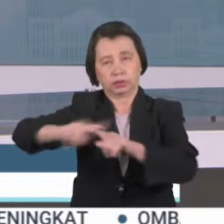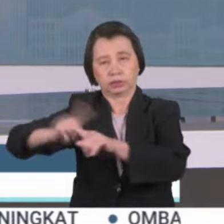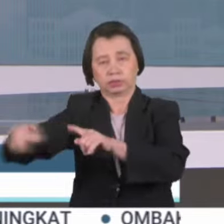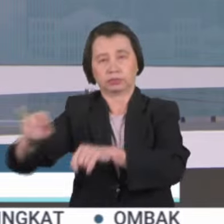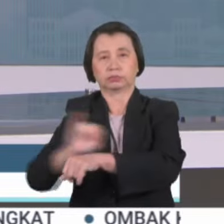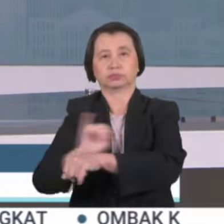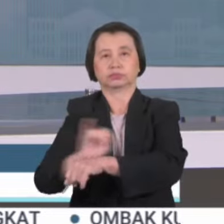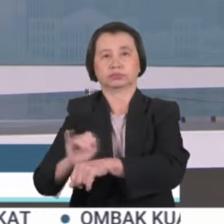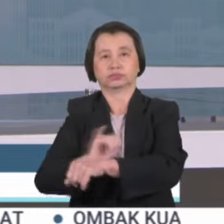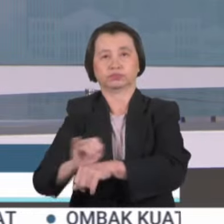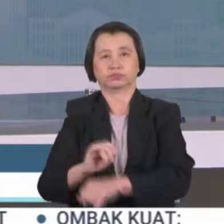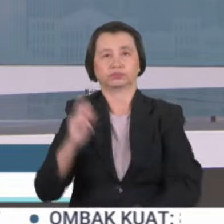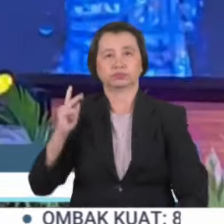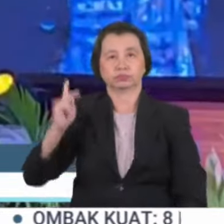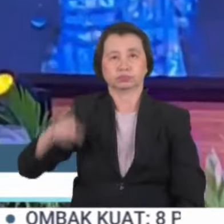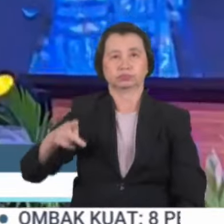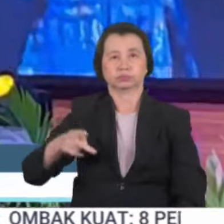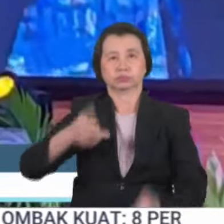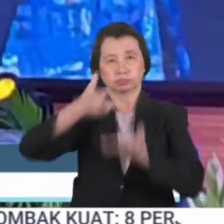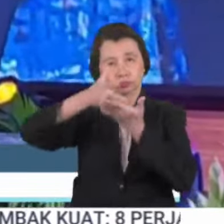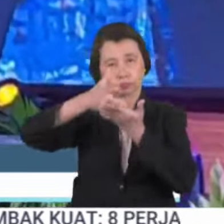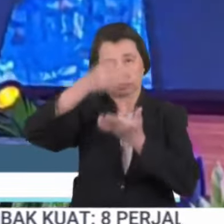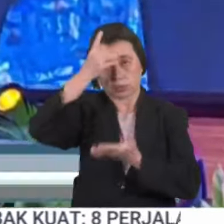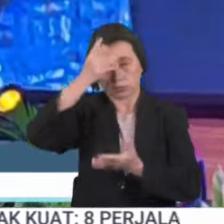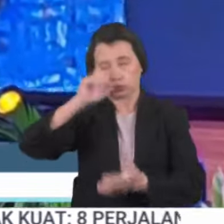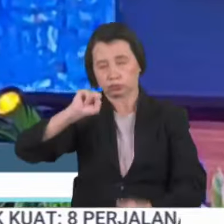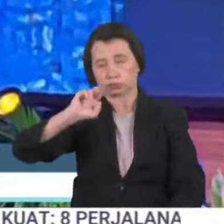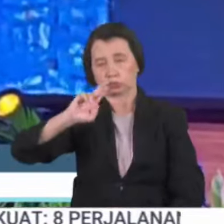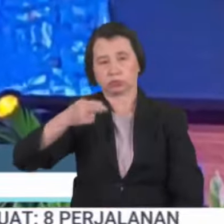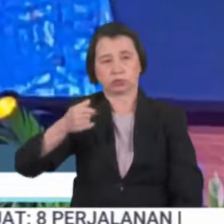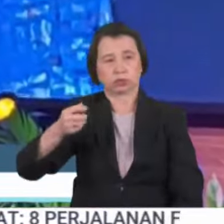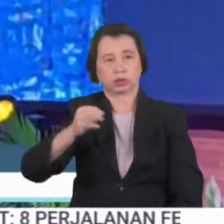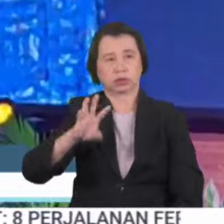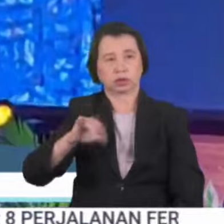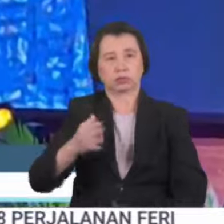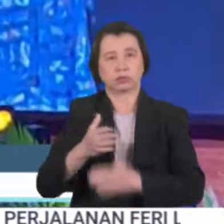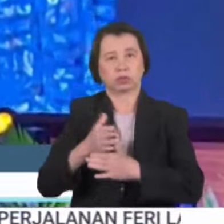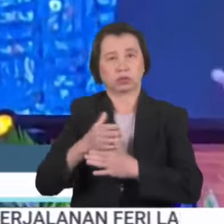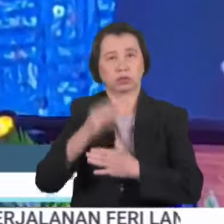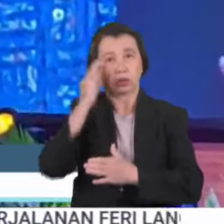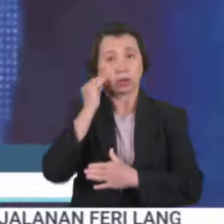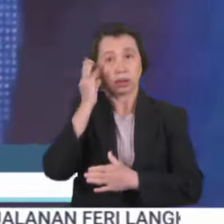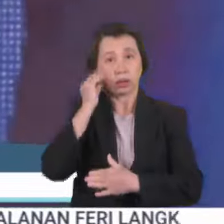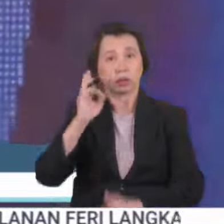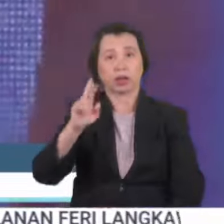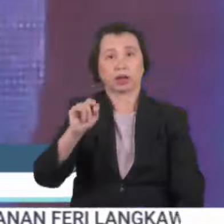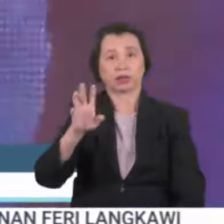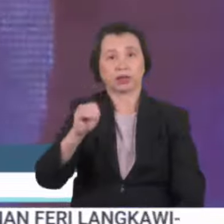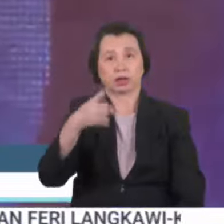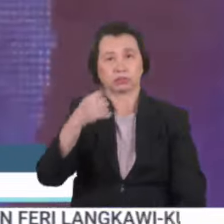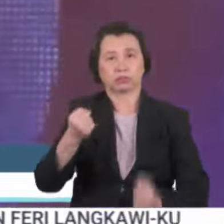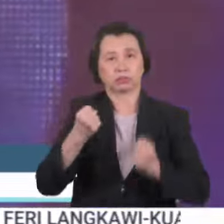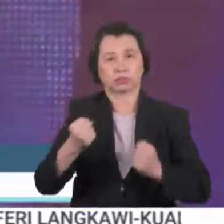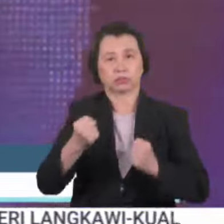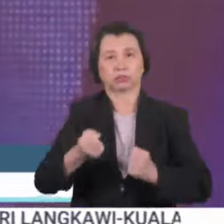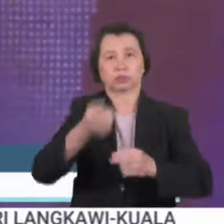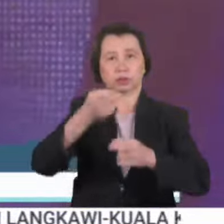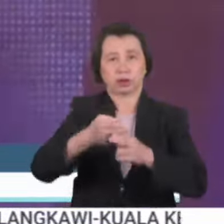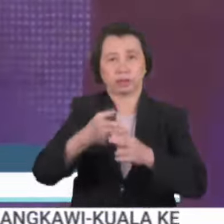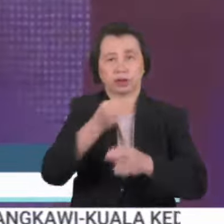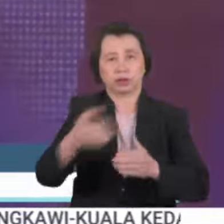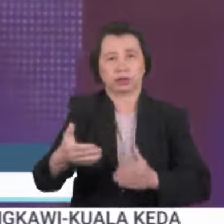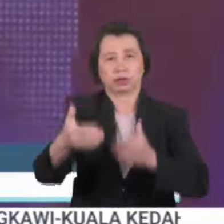industri. Ketua Pengarah Penyiaran Dato' Suhaimi Sulaiman antara yang berkongsi pengalaman RTM dalam mengukuhkan jenama